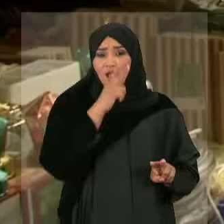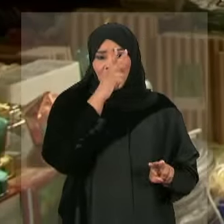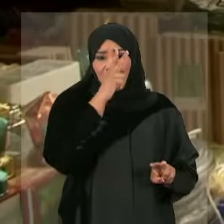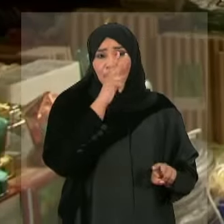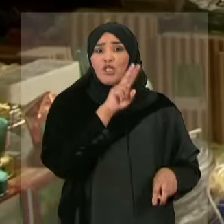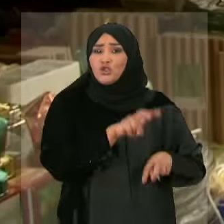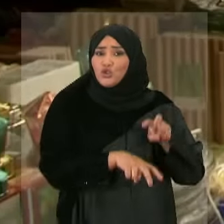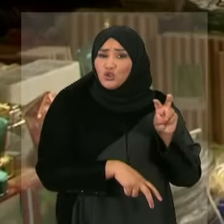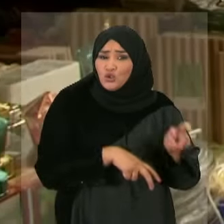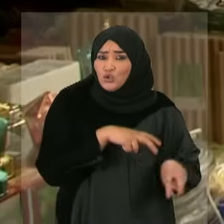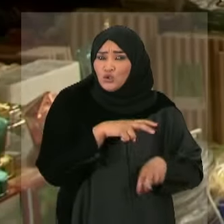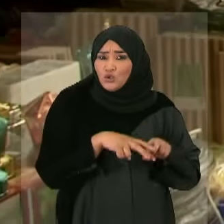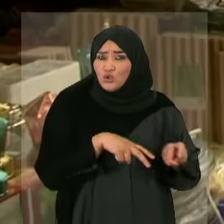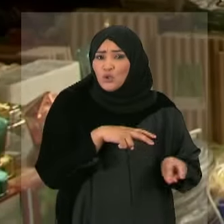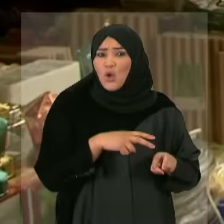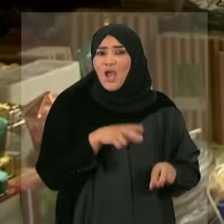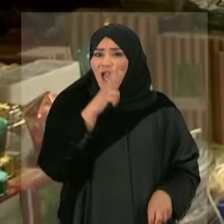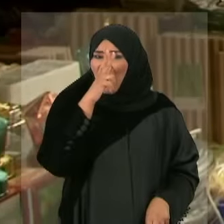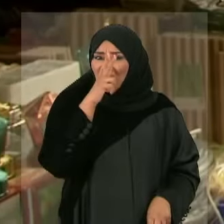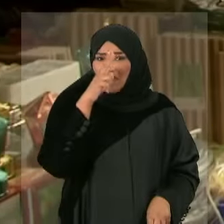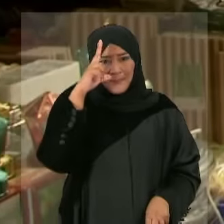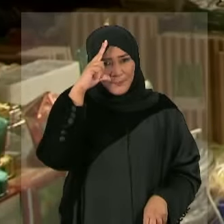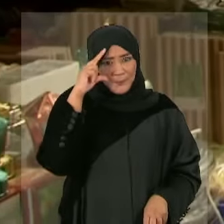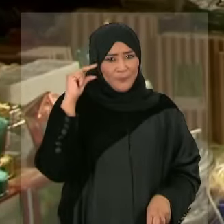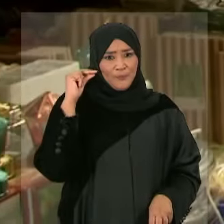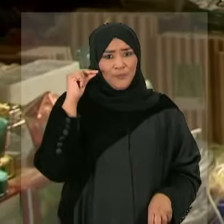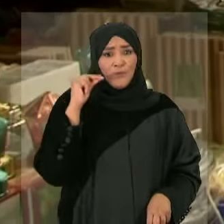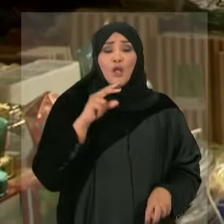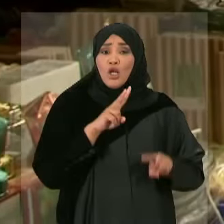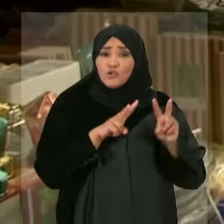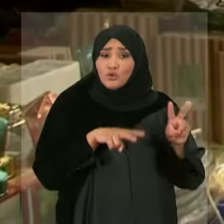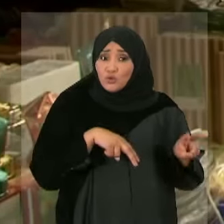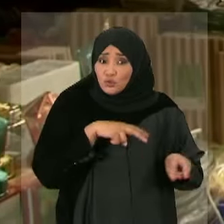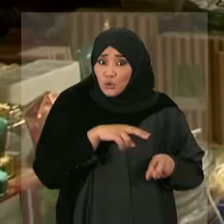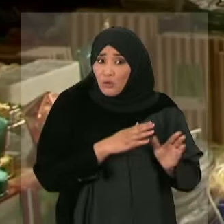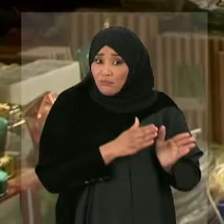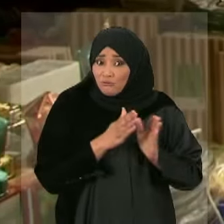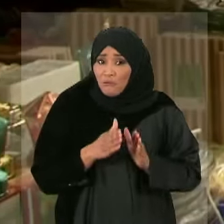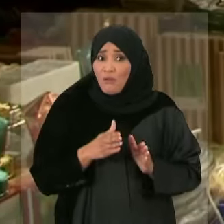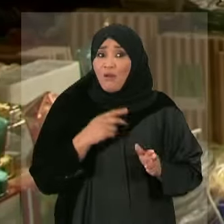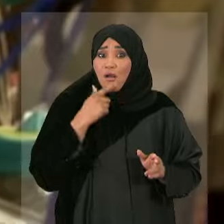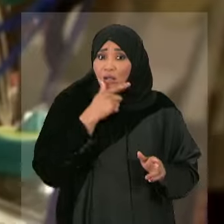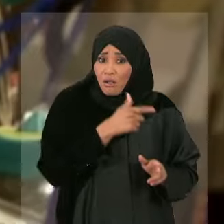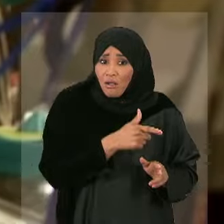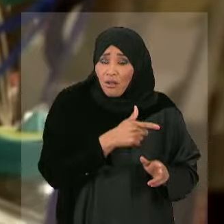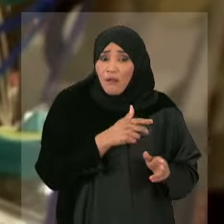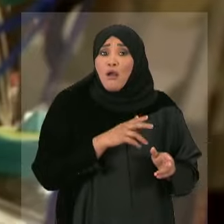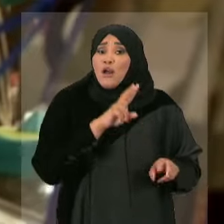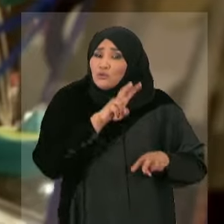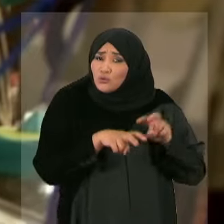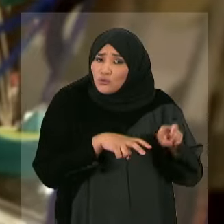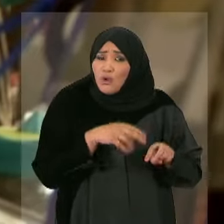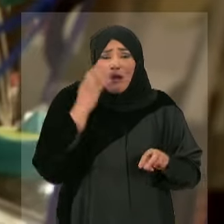القديم للناصرة. السوق جاي معروفه تمركز الأخبار. أول خبر ما